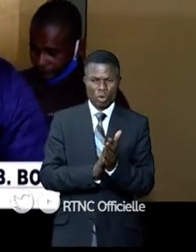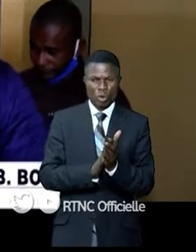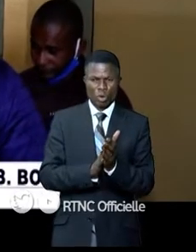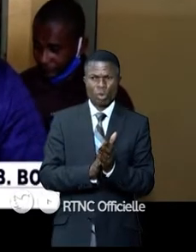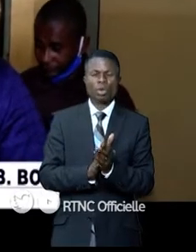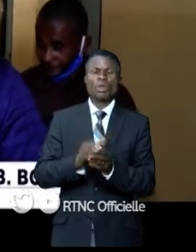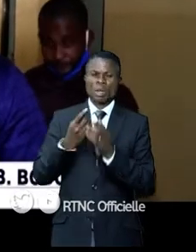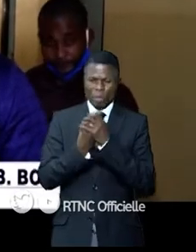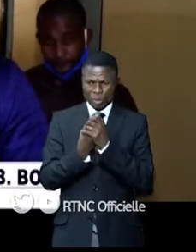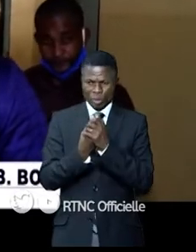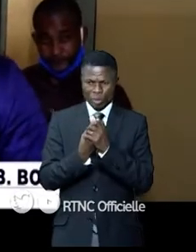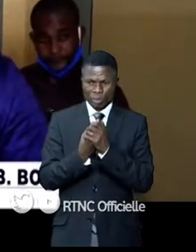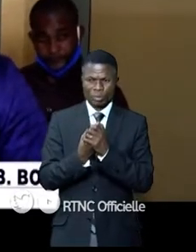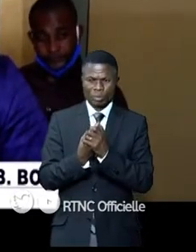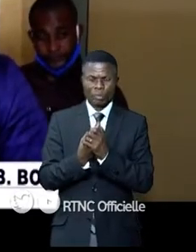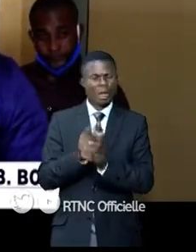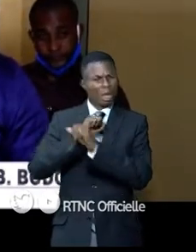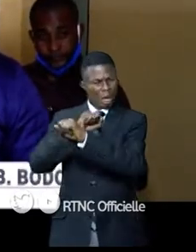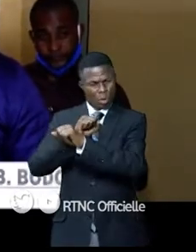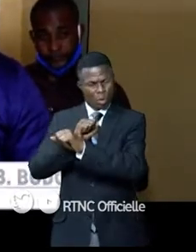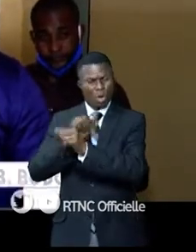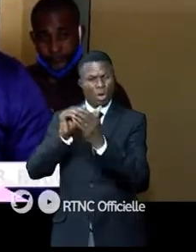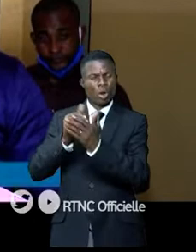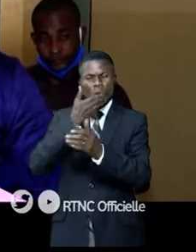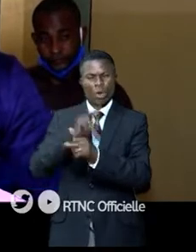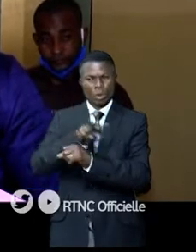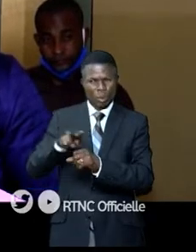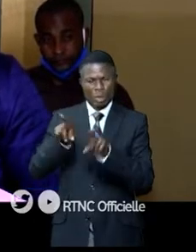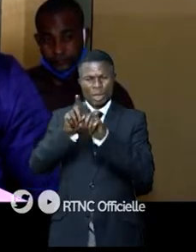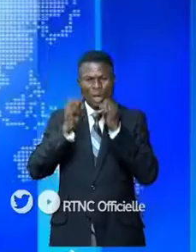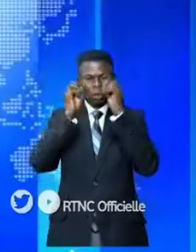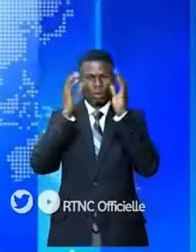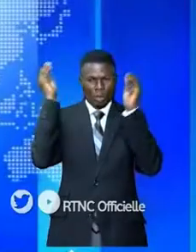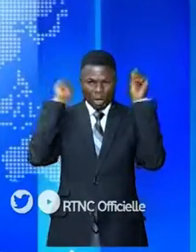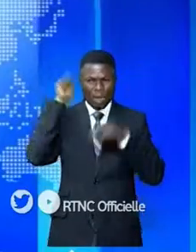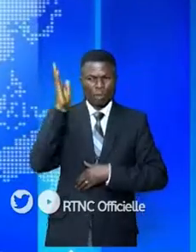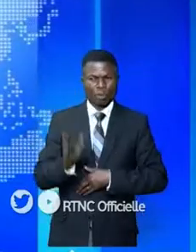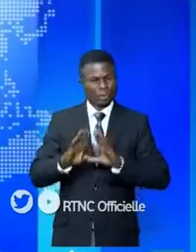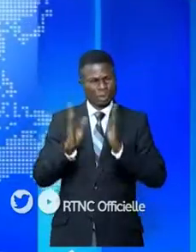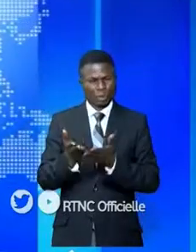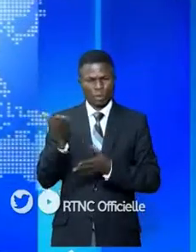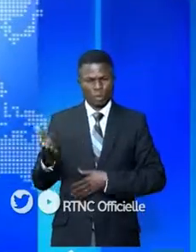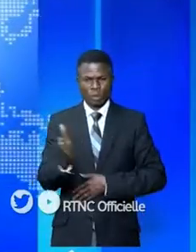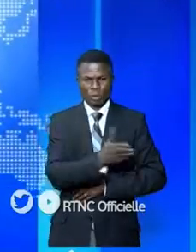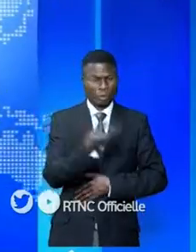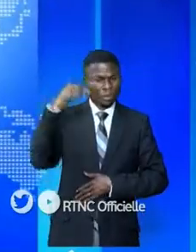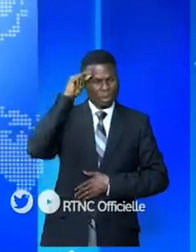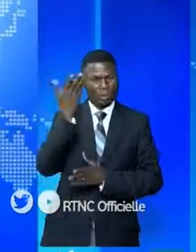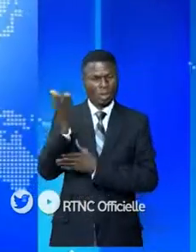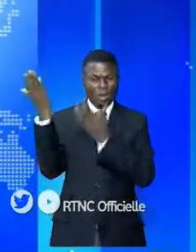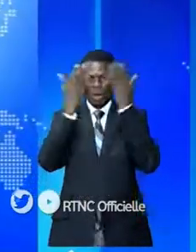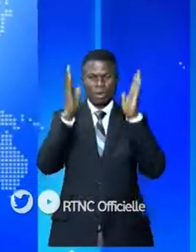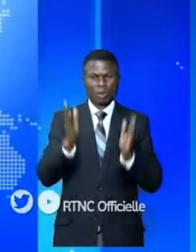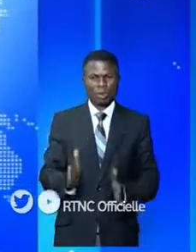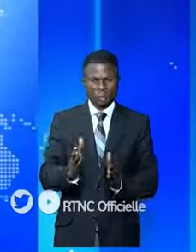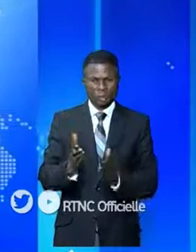études bientôt là soient protégés ainsi que leurs éducateurs. Le gouvernement invite les opérateurs économiques